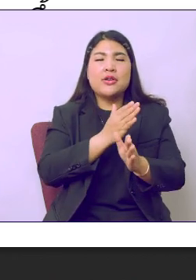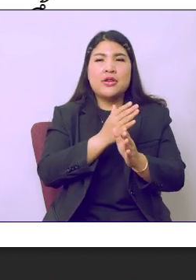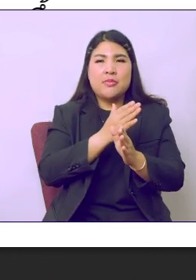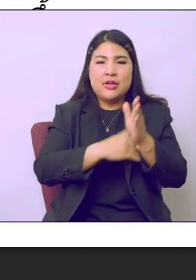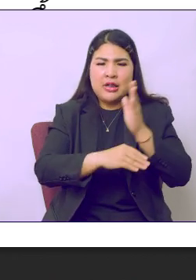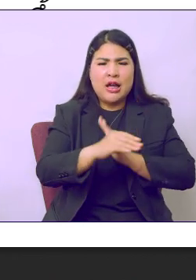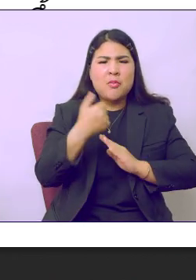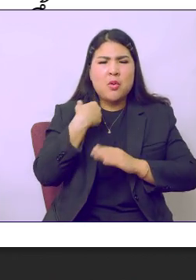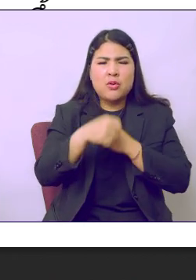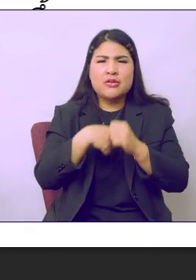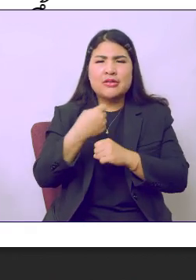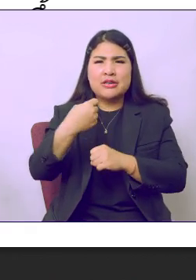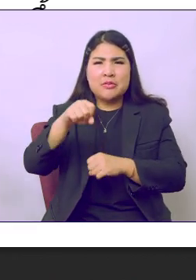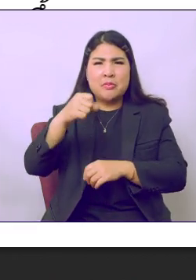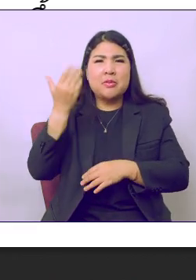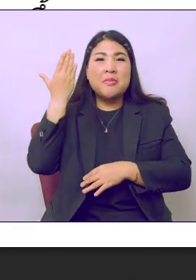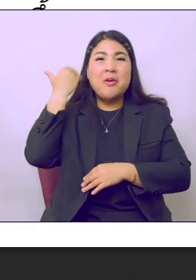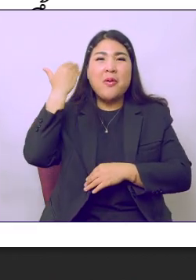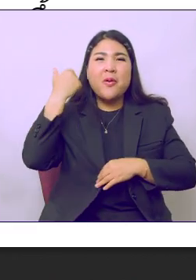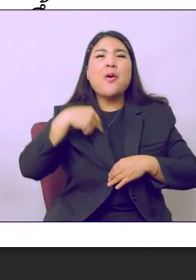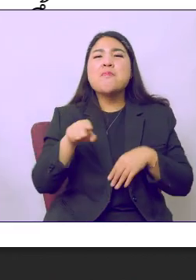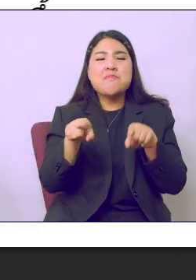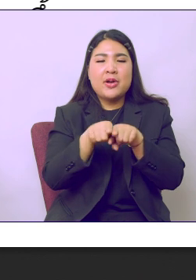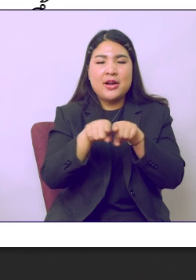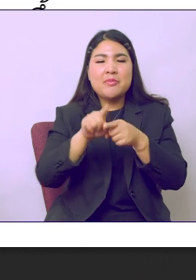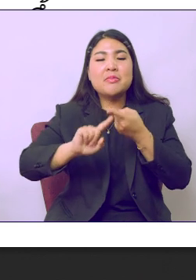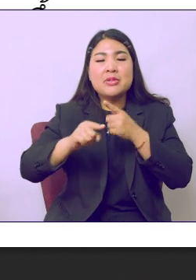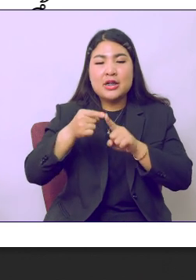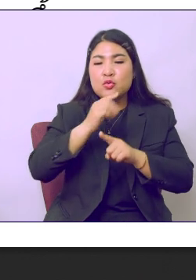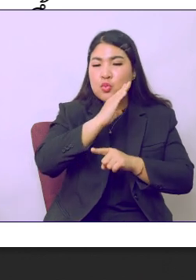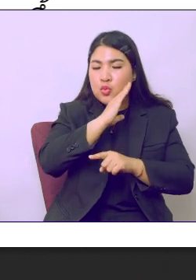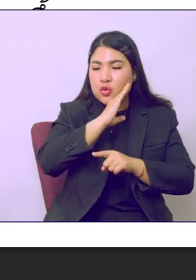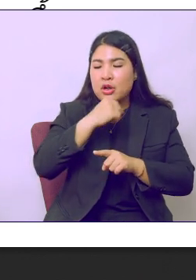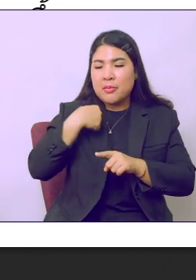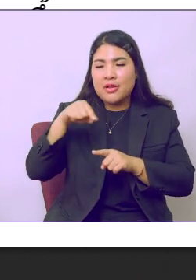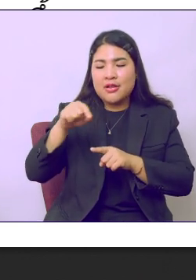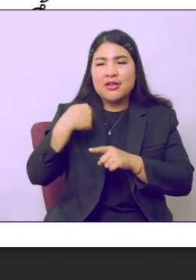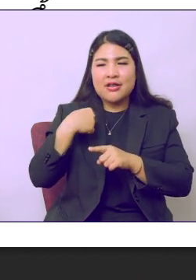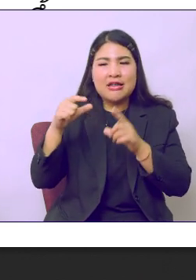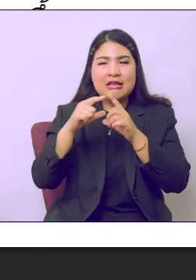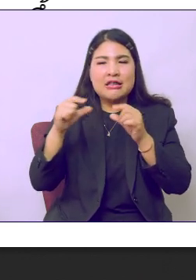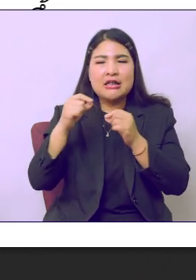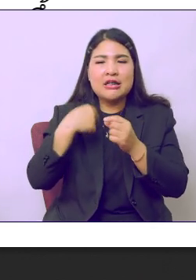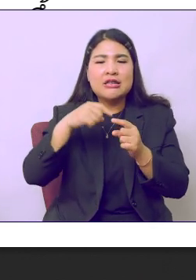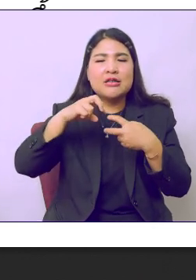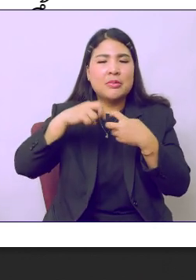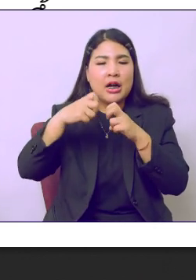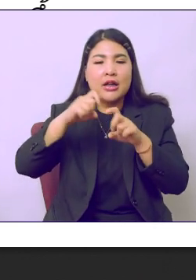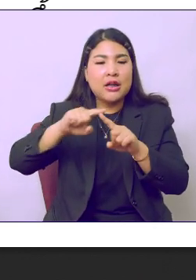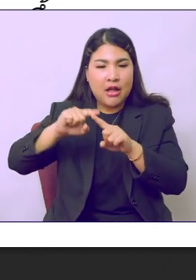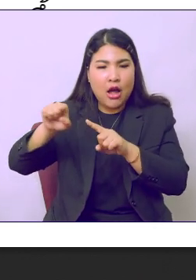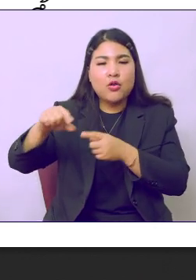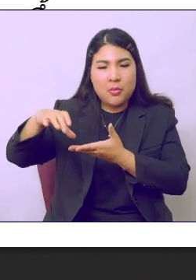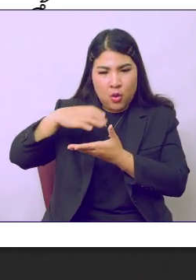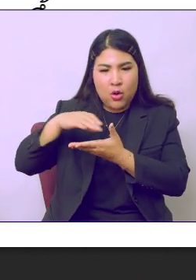สอน 10กว่าปีที่แล้วเนี่ยตอนนี้เป็นหนุ่มกันหมดและนะครับก็เป็นเพื่อนกันนะครับมีเรื่องอะไรก็เถ้าไม่กล้าเล่าให้ผู้ปกครองฟังก็จะมานั่งปรึกษาผมอย่าง